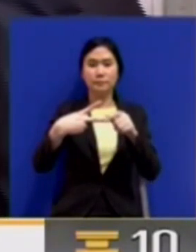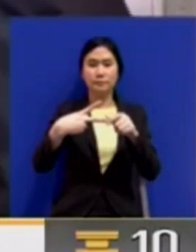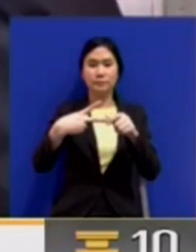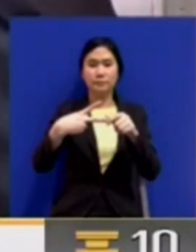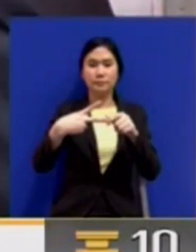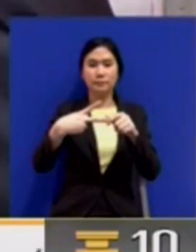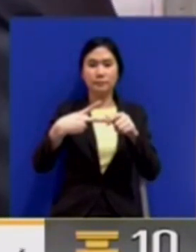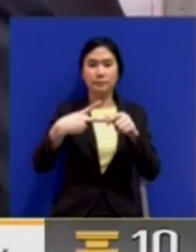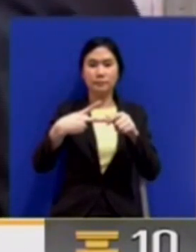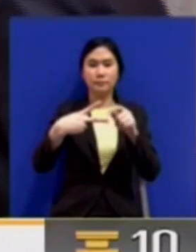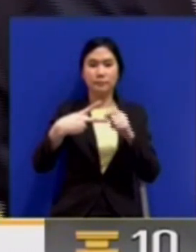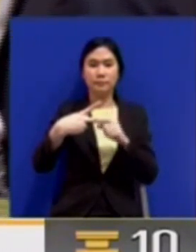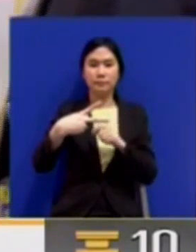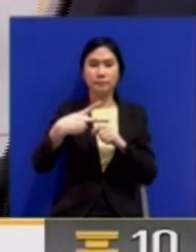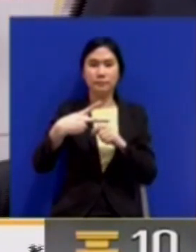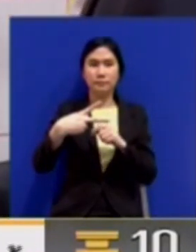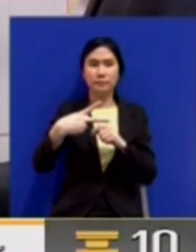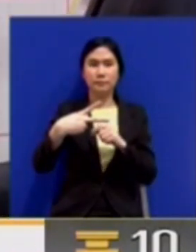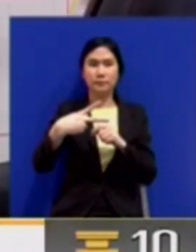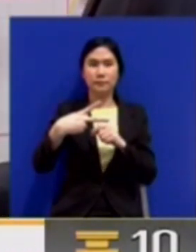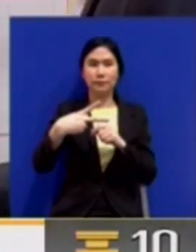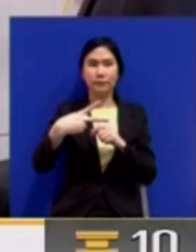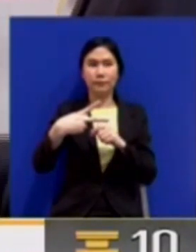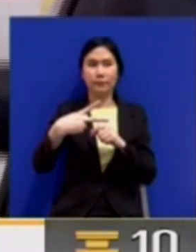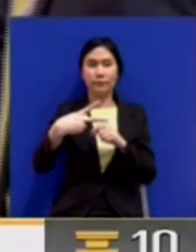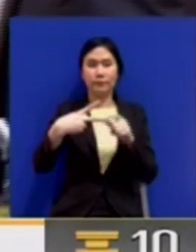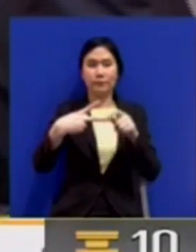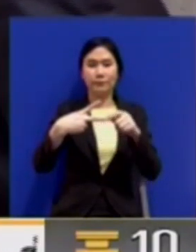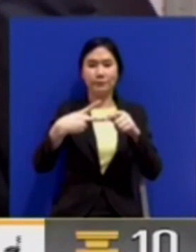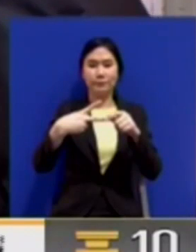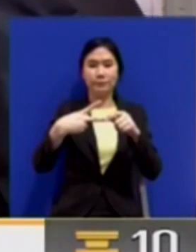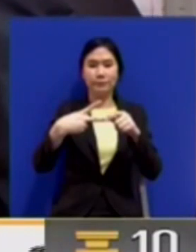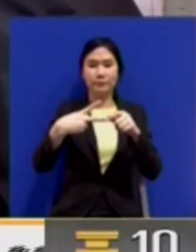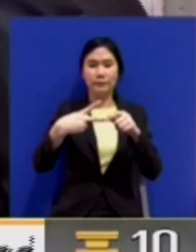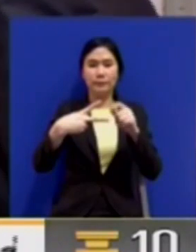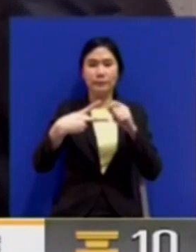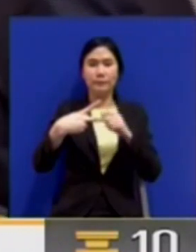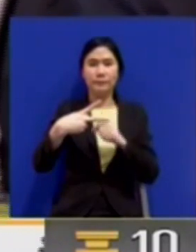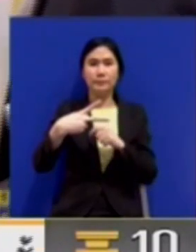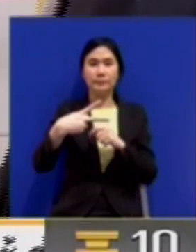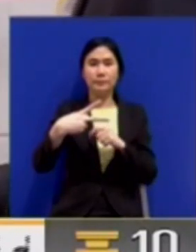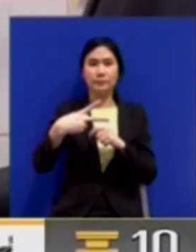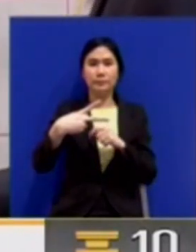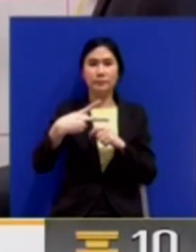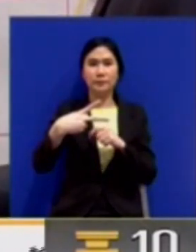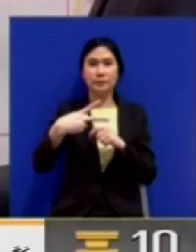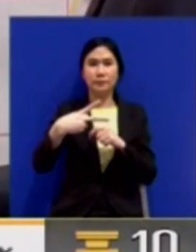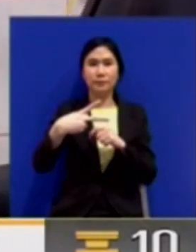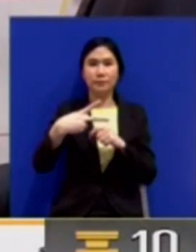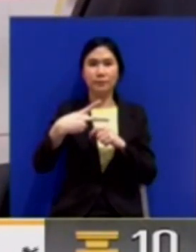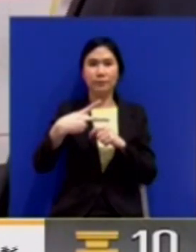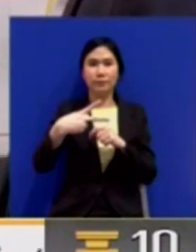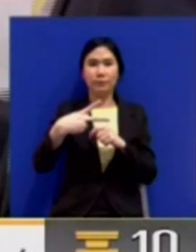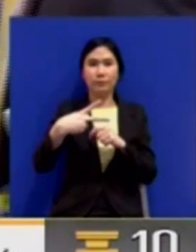าเมื่อคืนนี้นำไปสู่การขอยื้อคะแนนขอเลื่อนการเลือก